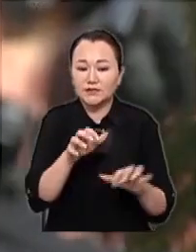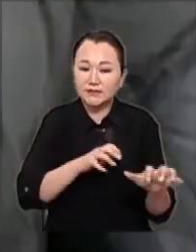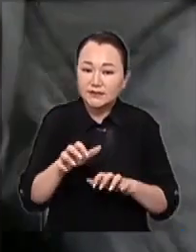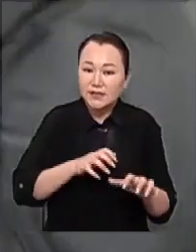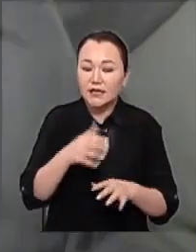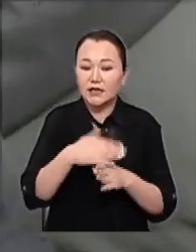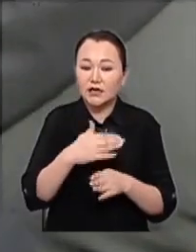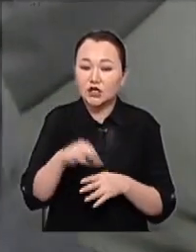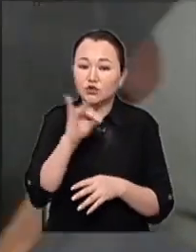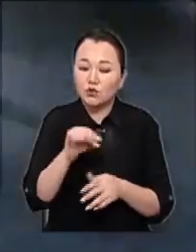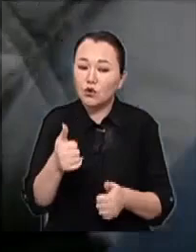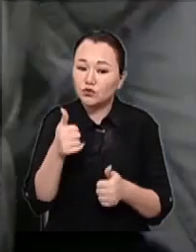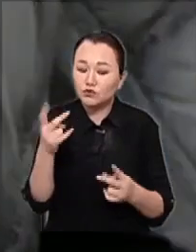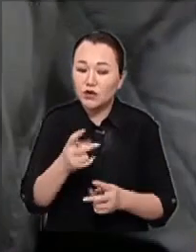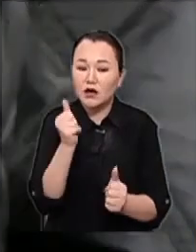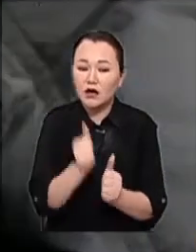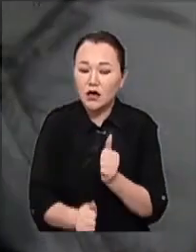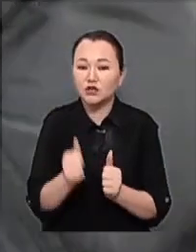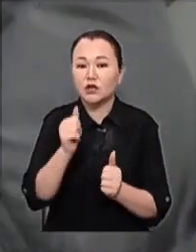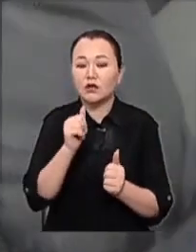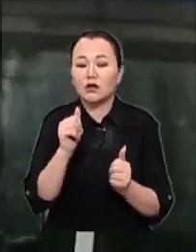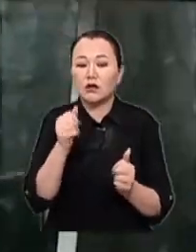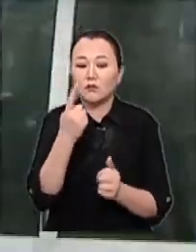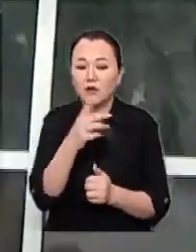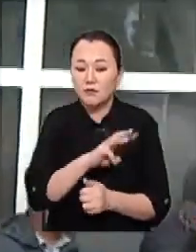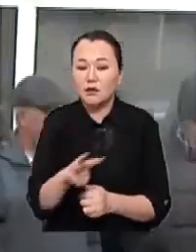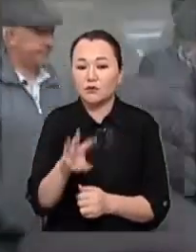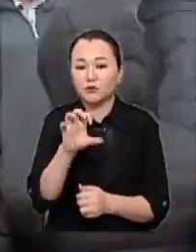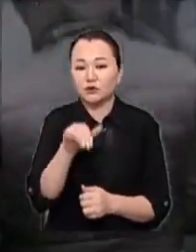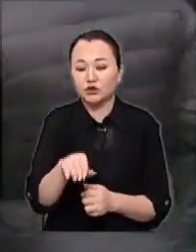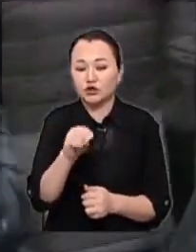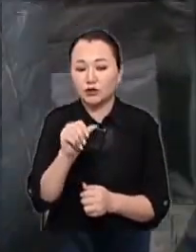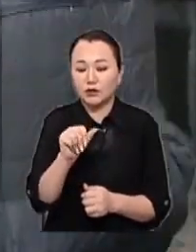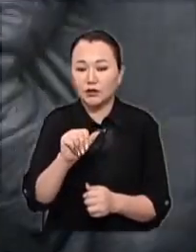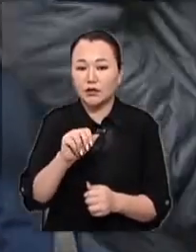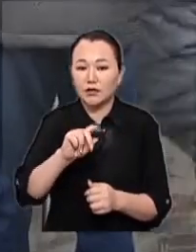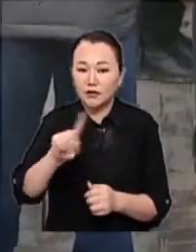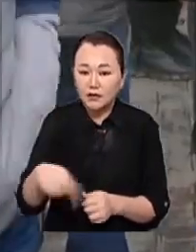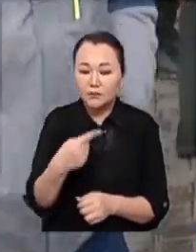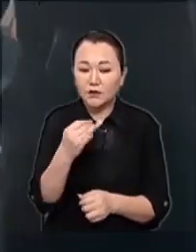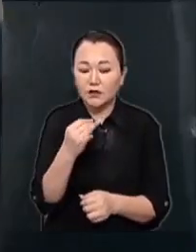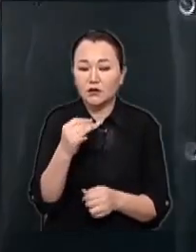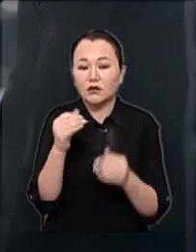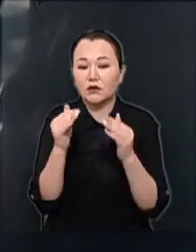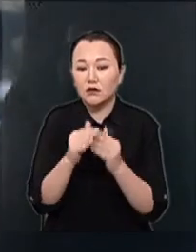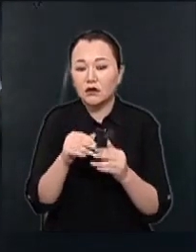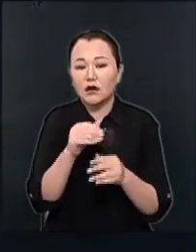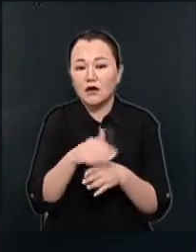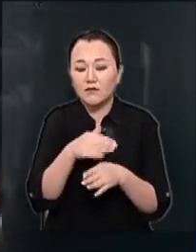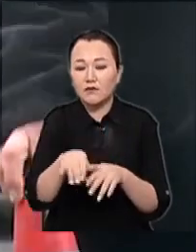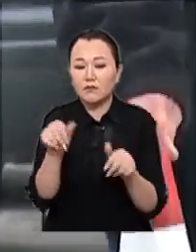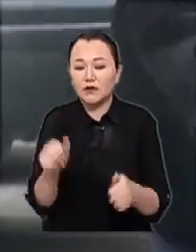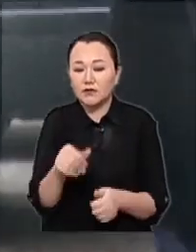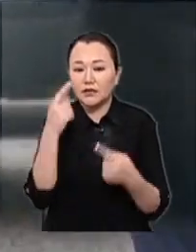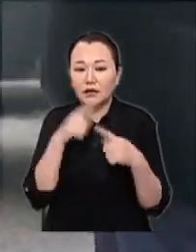несие тарихын жақсартуға жеттеп, әрқайсынан кемі 1,5 миллион теңгеге ақшалай және заттай несие рәсімдеткен.